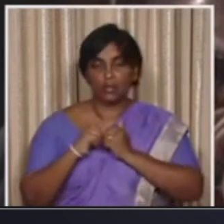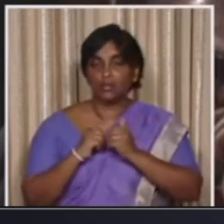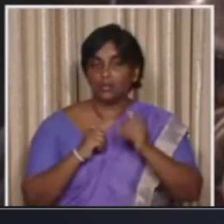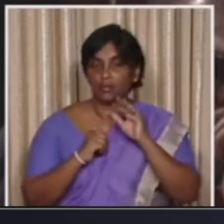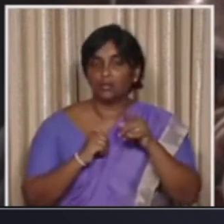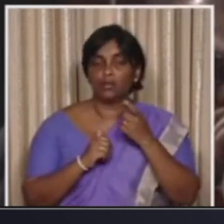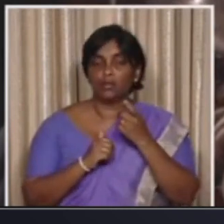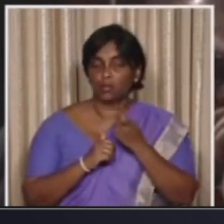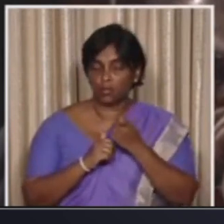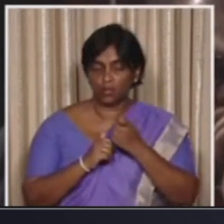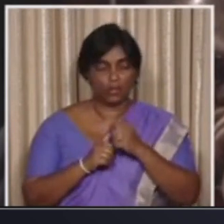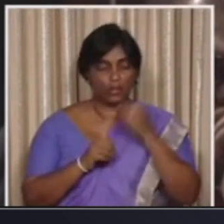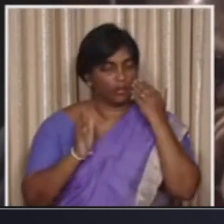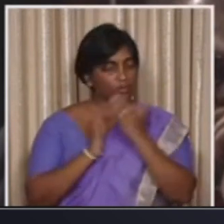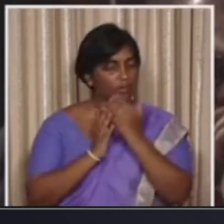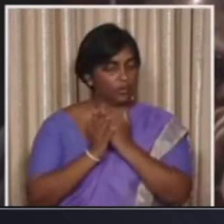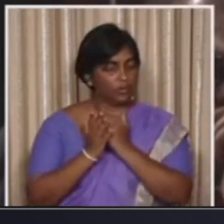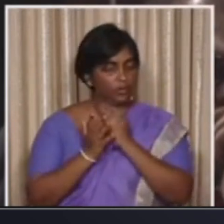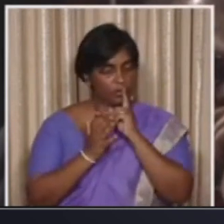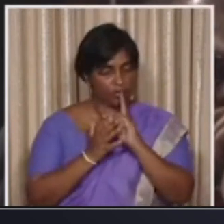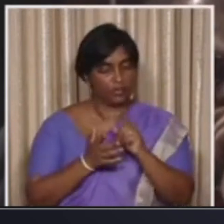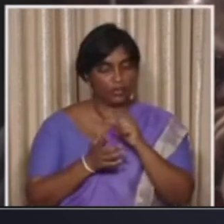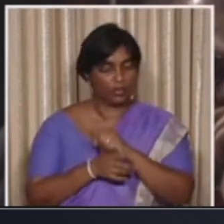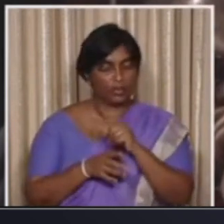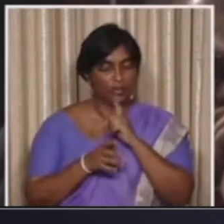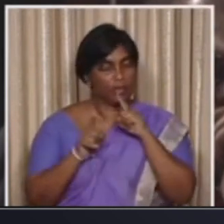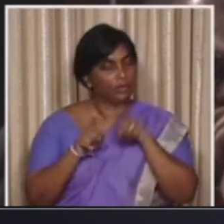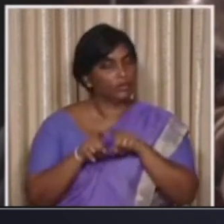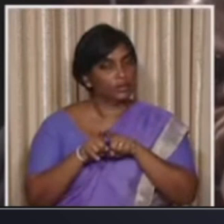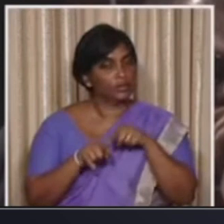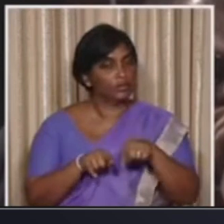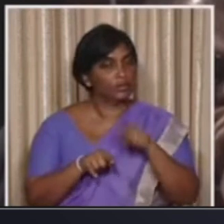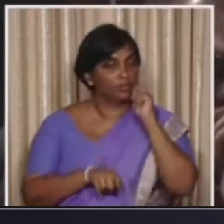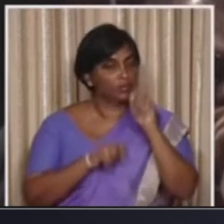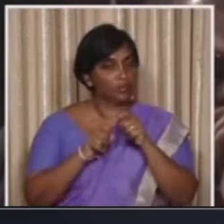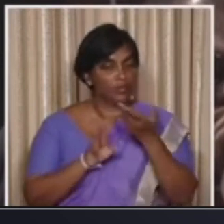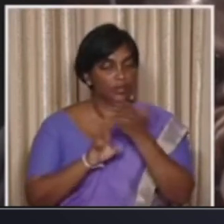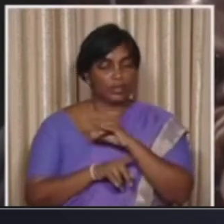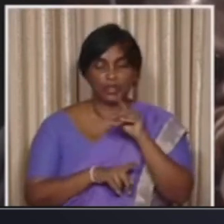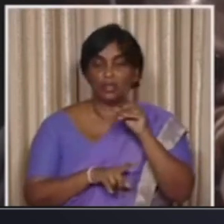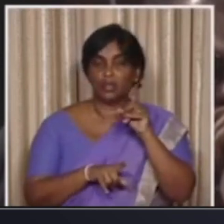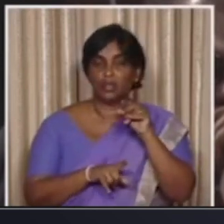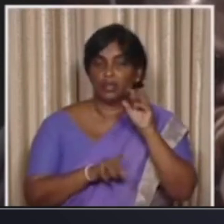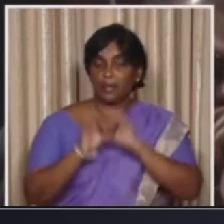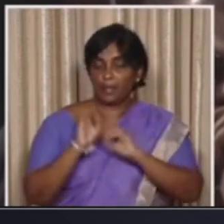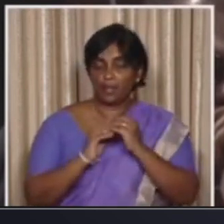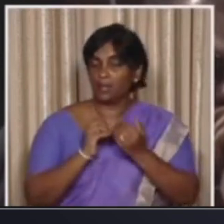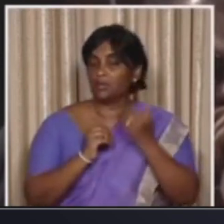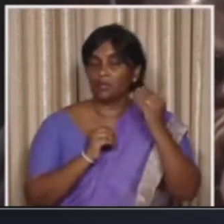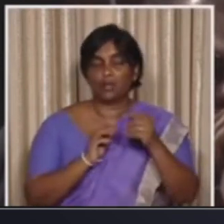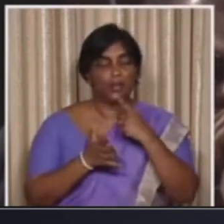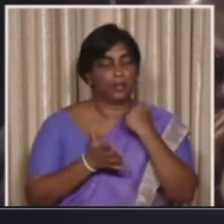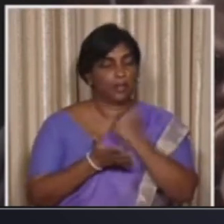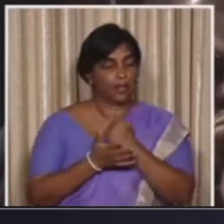කියලයි මූල්‍ය සිද්ධාන්ත වල තියෙන්නේ. එහෙම බැංකු දෙකක් මේ අය අර 111 සීමාවෙන් ඔබට කියපු බැංකු